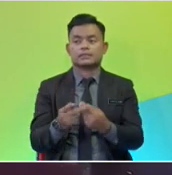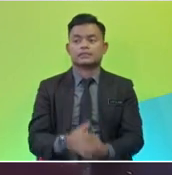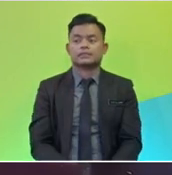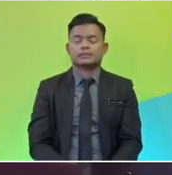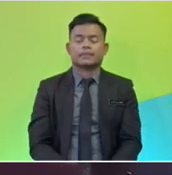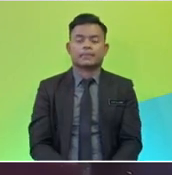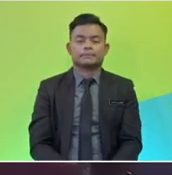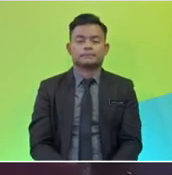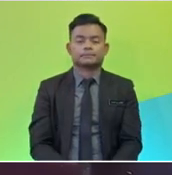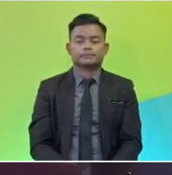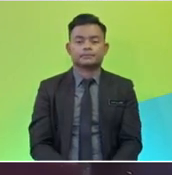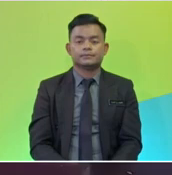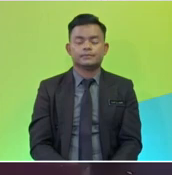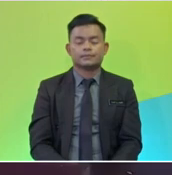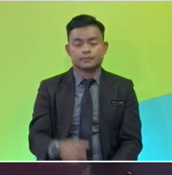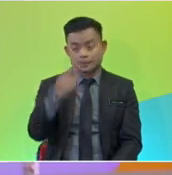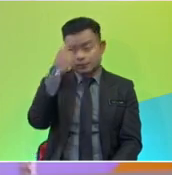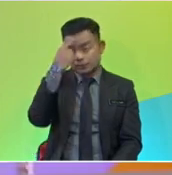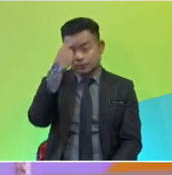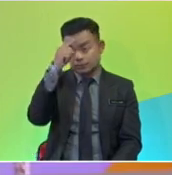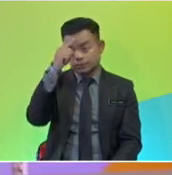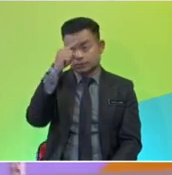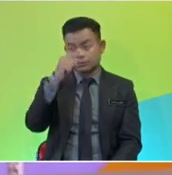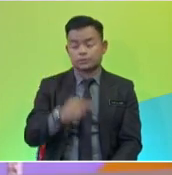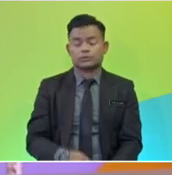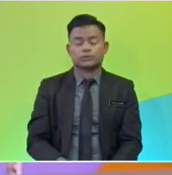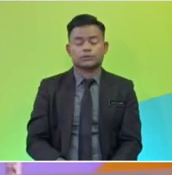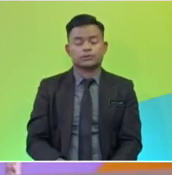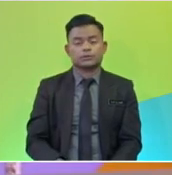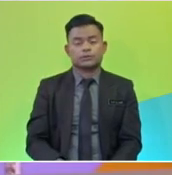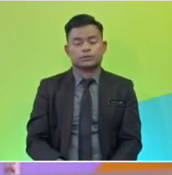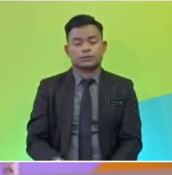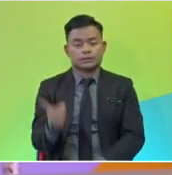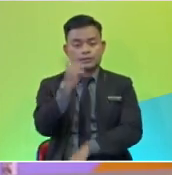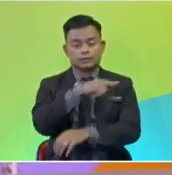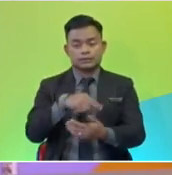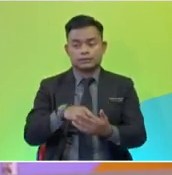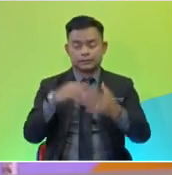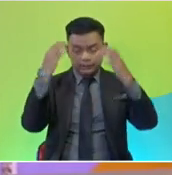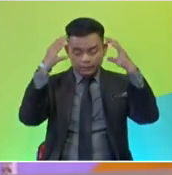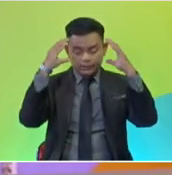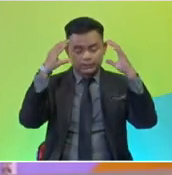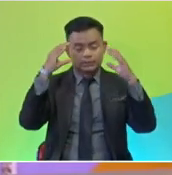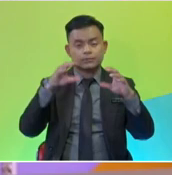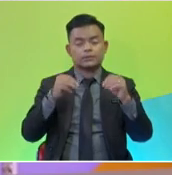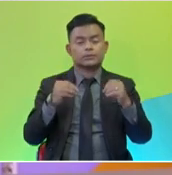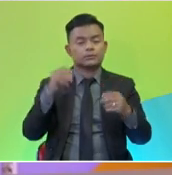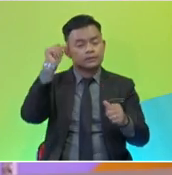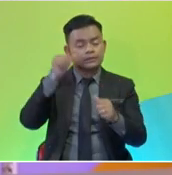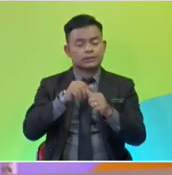silakan okey untuk kita rumusan Cikgu untuk hari ini ialah di mana kita mesti peker P